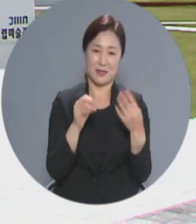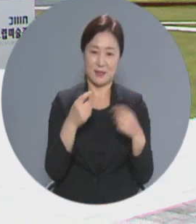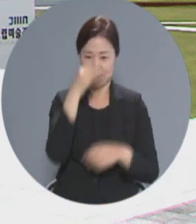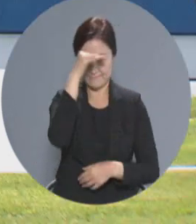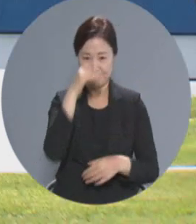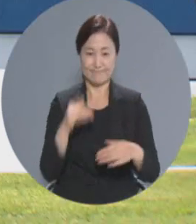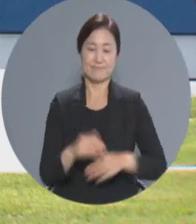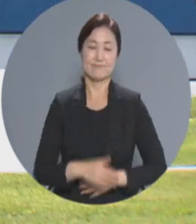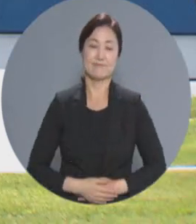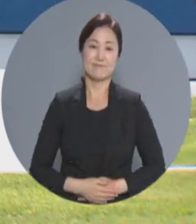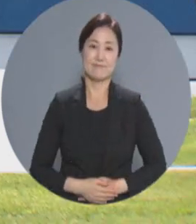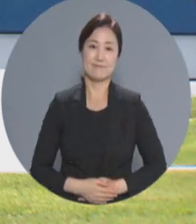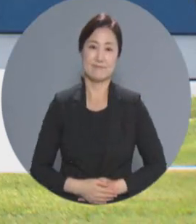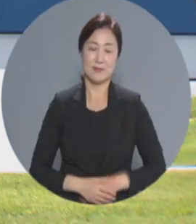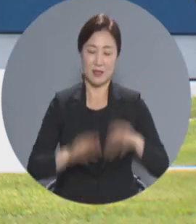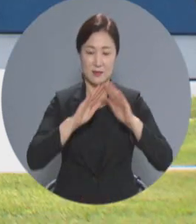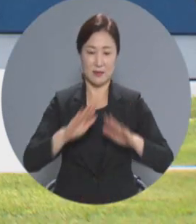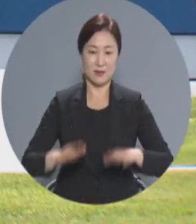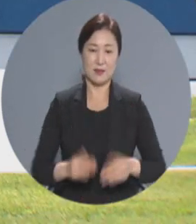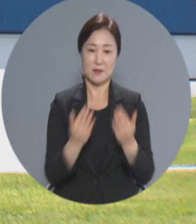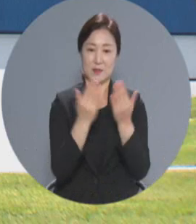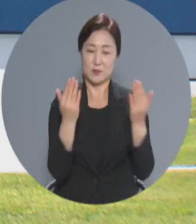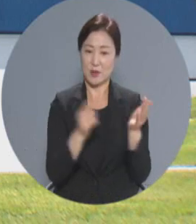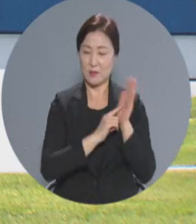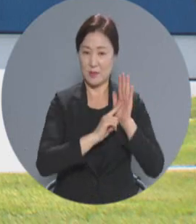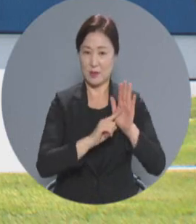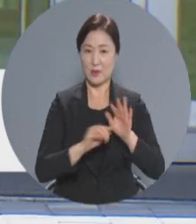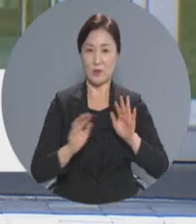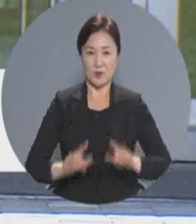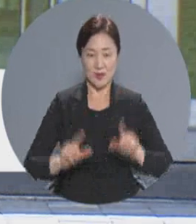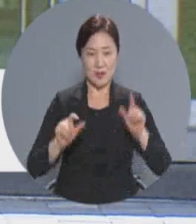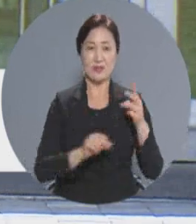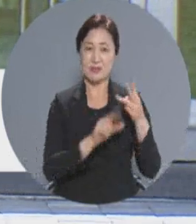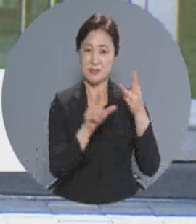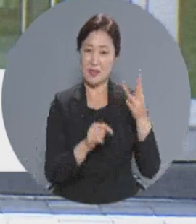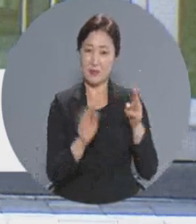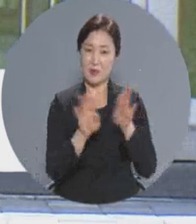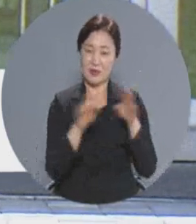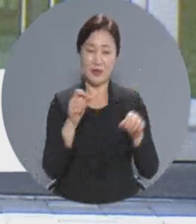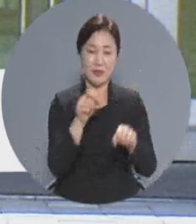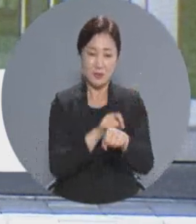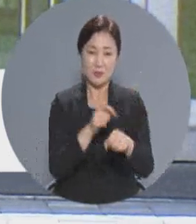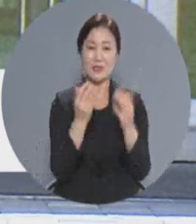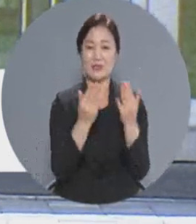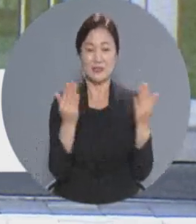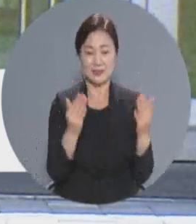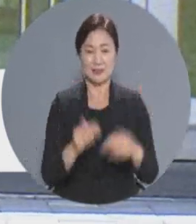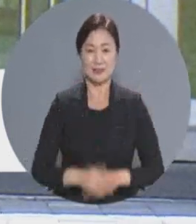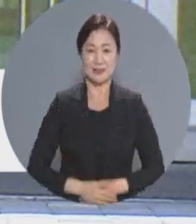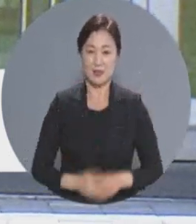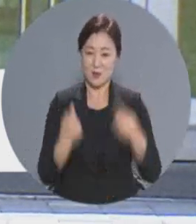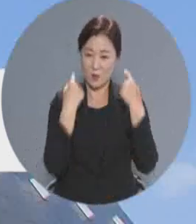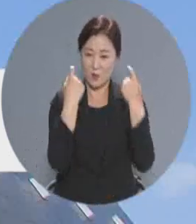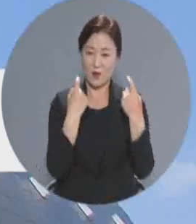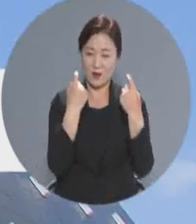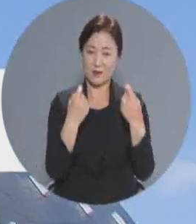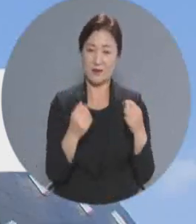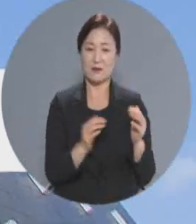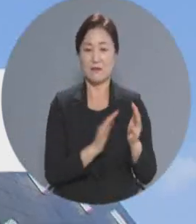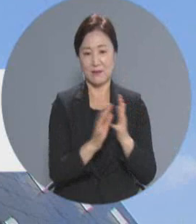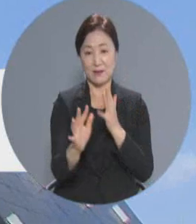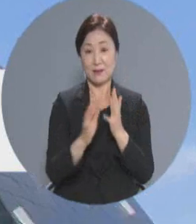내렸습니다. 전남 도림미술관에 따르면 올해 3월 개관 특별 전시회에 관람객의 발길이 끊이지